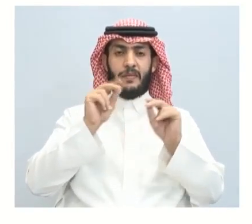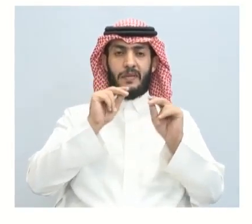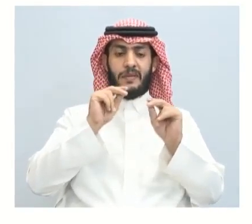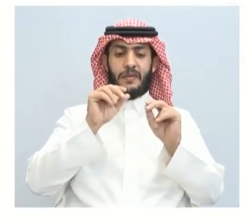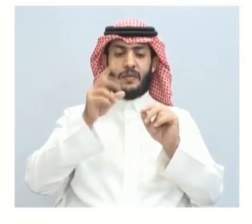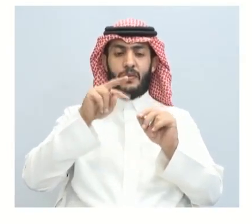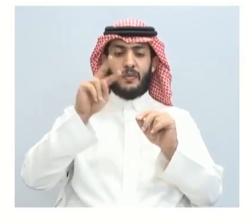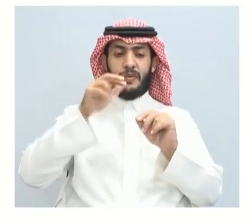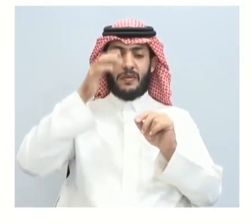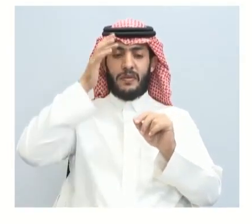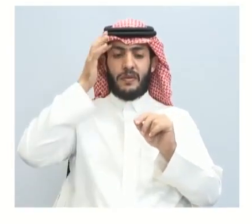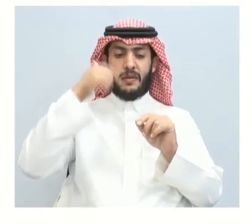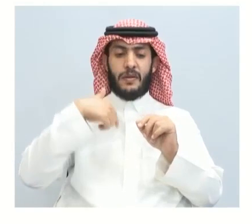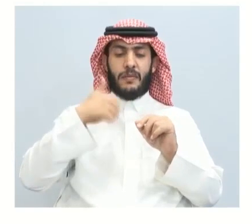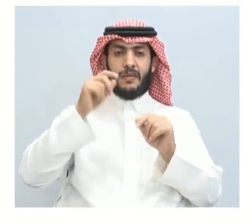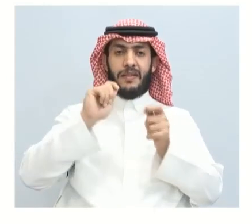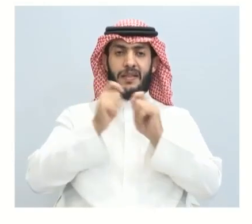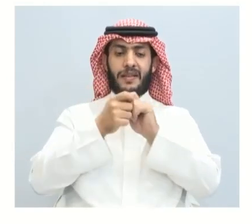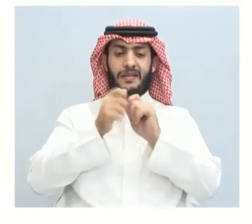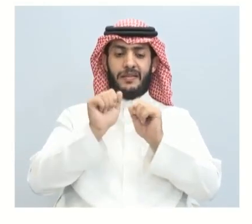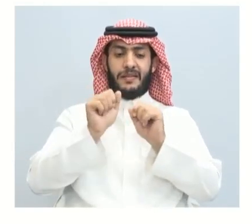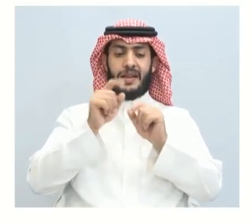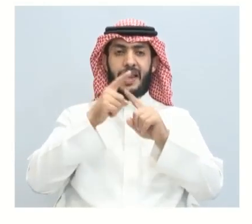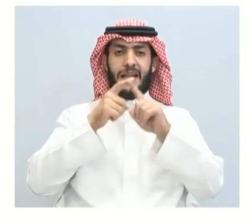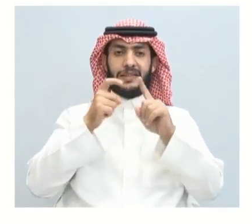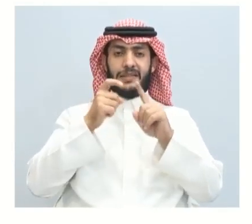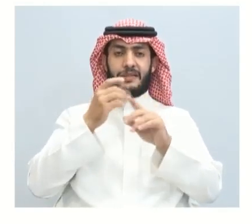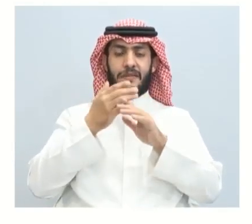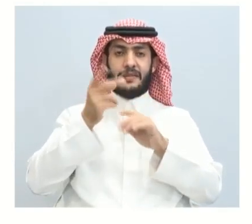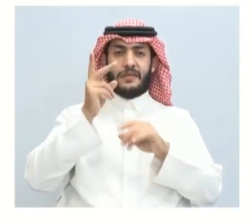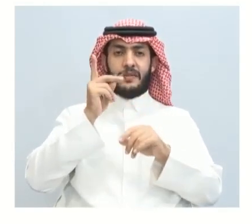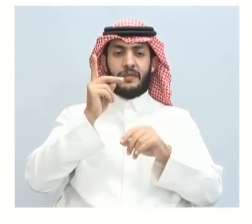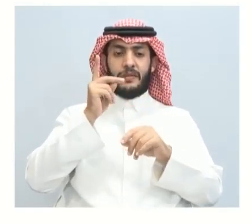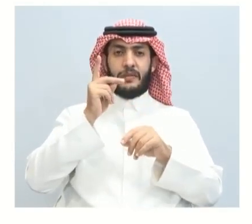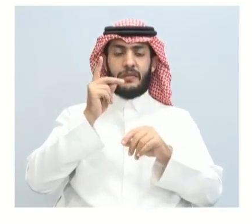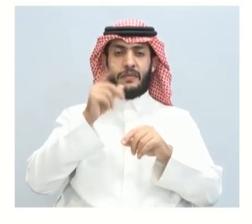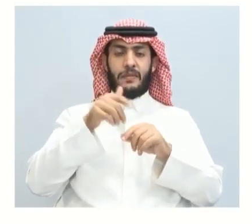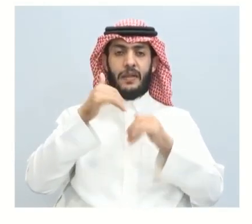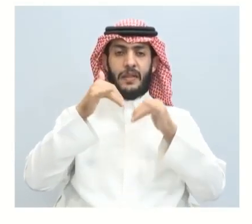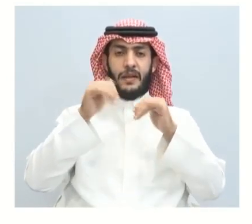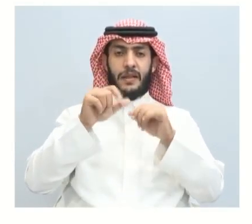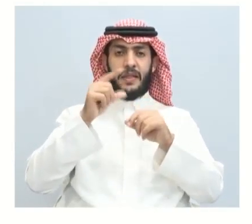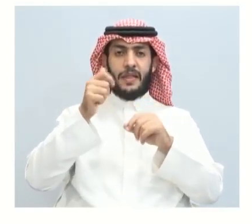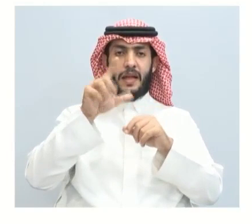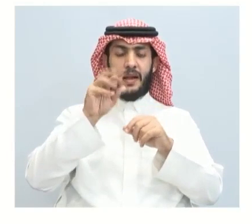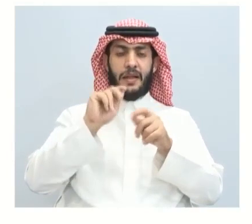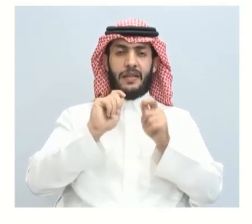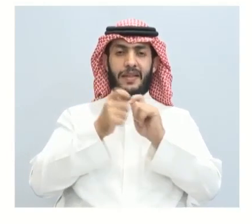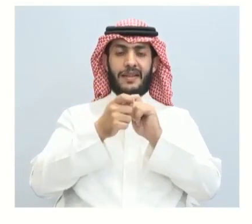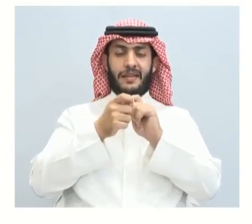حول محور وا اذا كان بامكاننا تغيير اشاره الاكس ونحصل على نقطه اخرى في هذه الداله